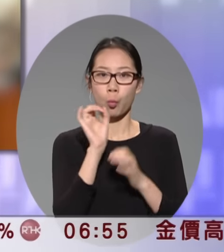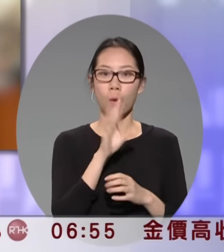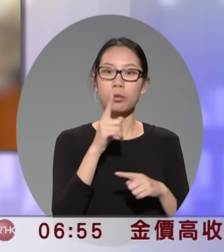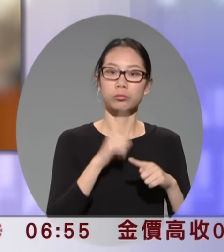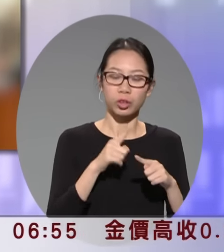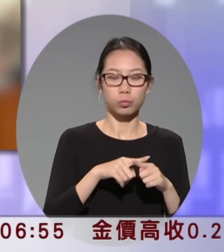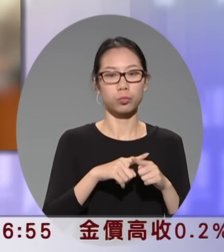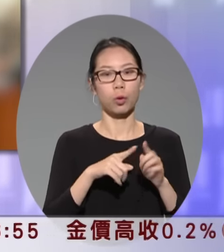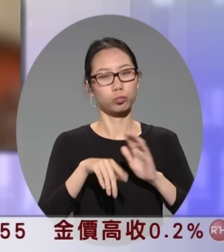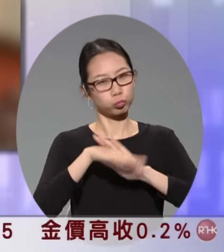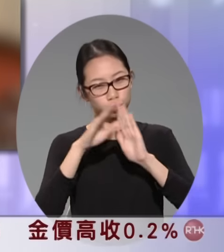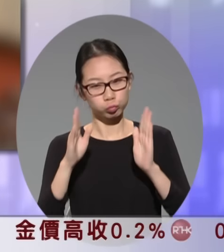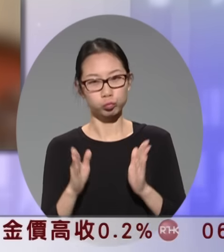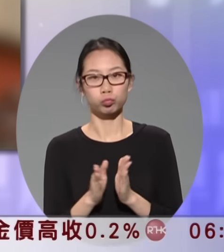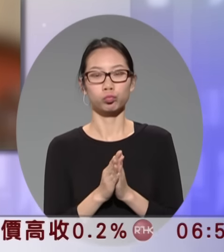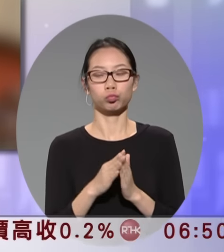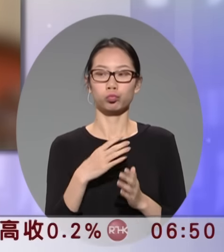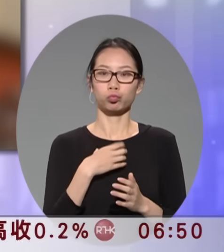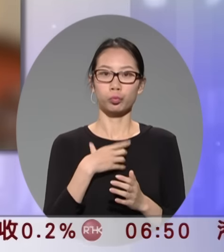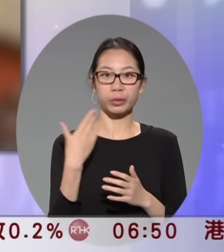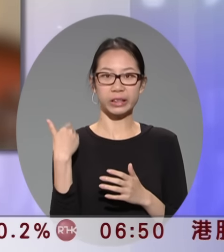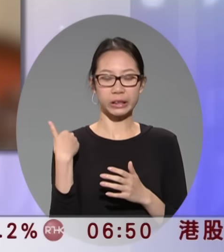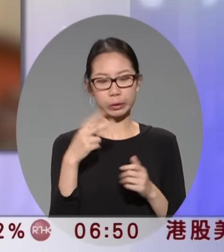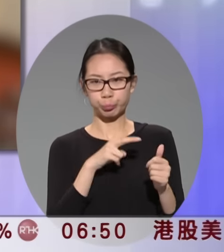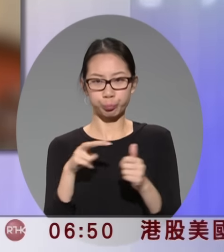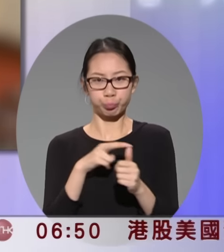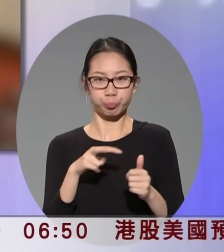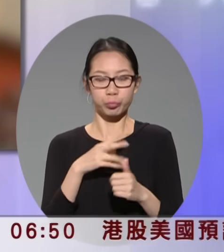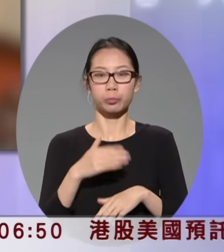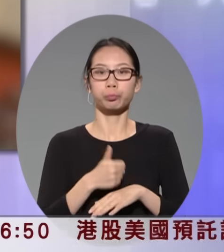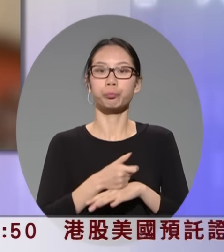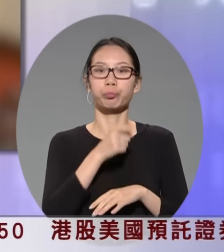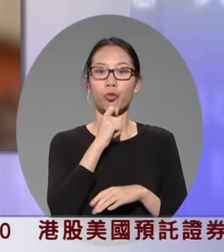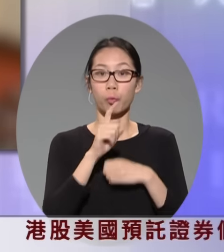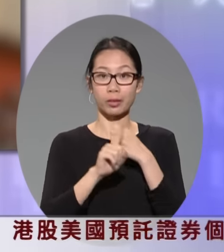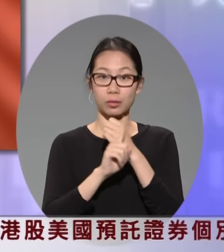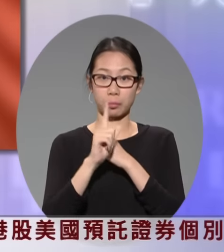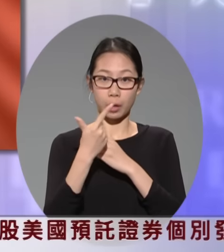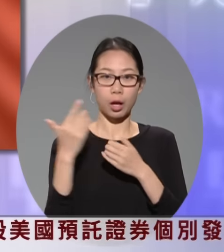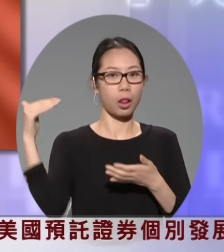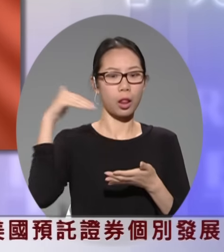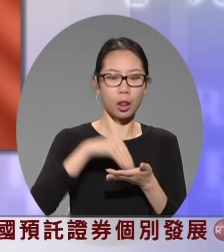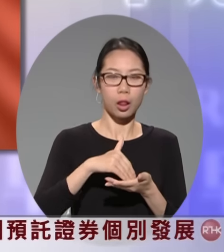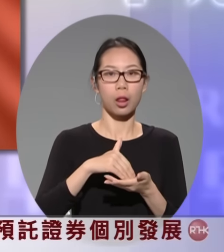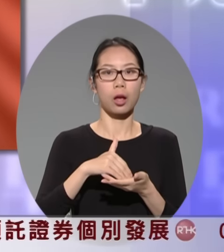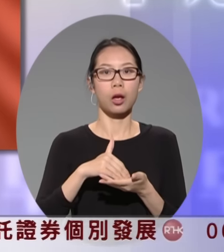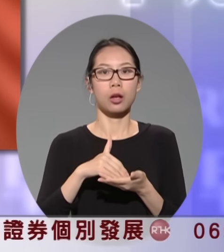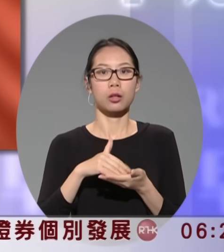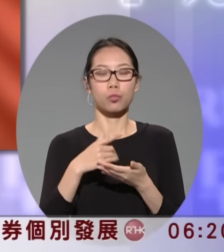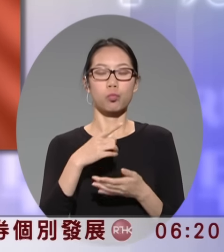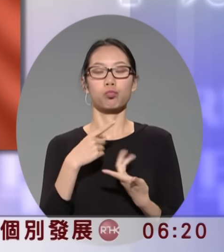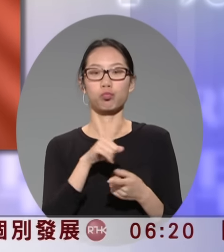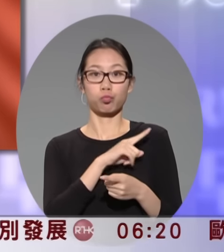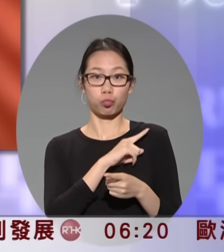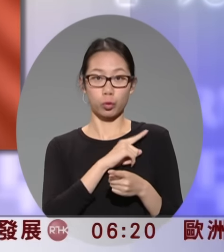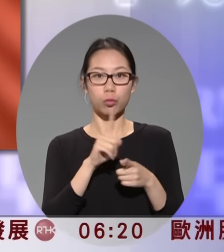從嚴治黨取得的成就，認為自十八大以來以習近平為核心的黨中央堅定推進